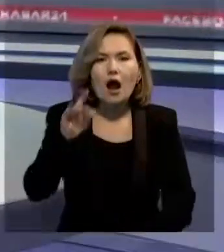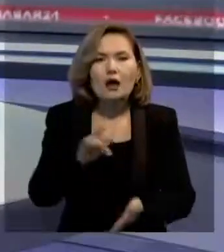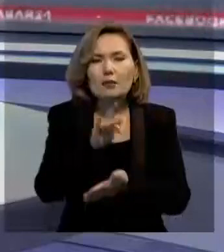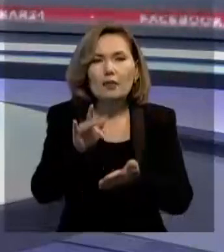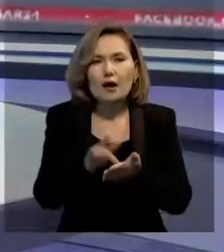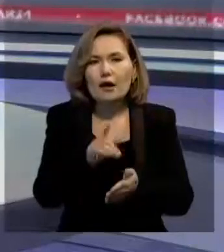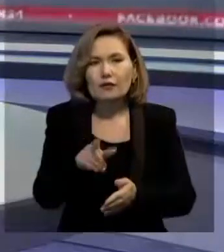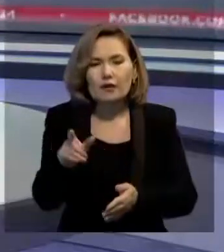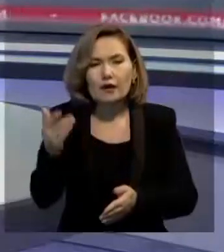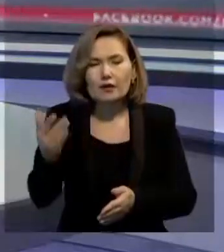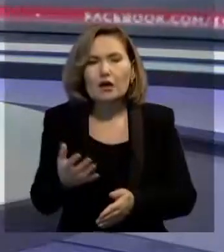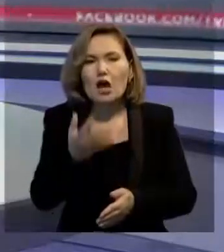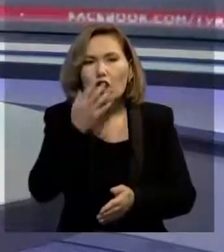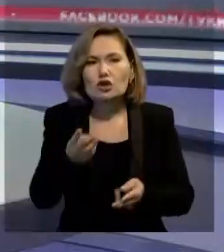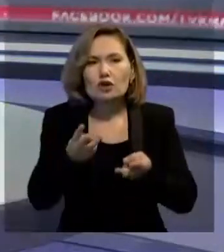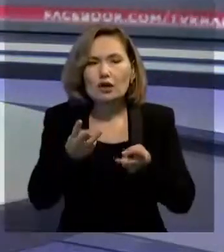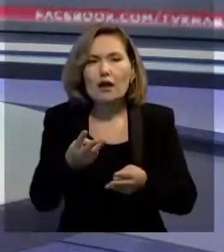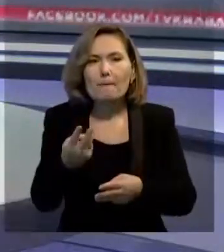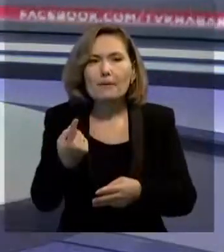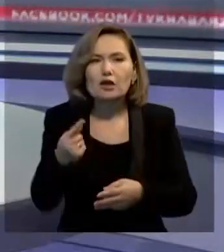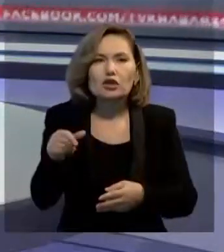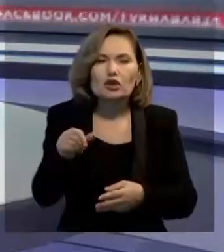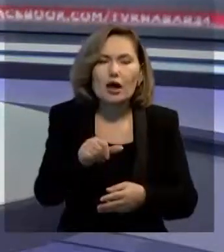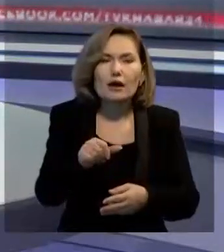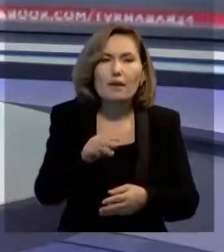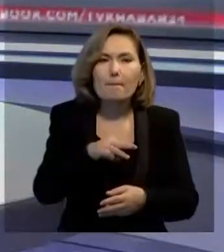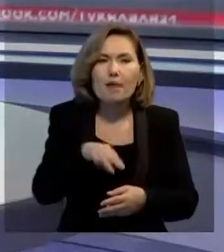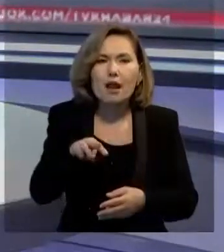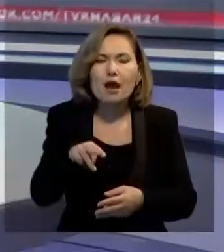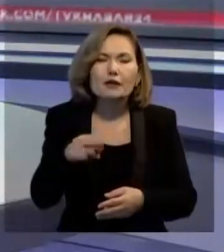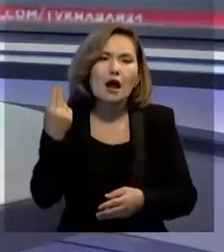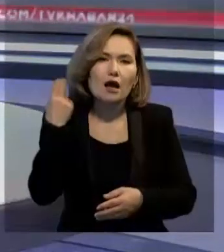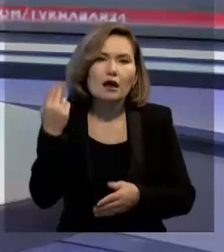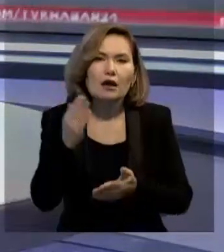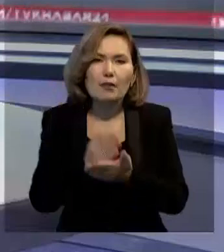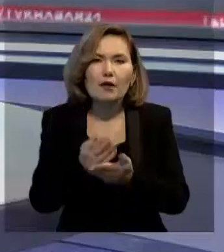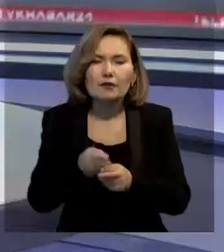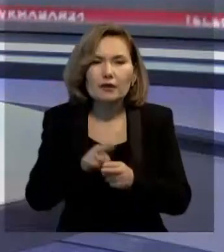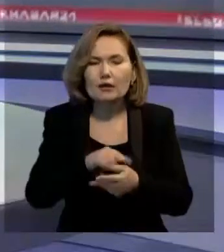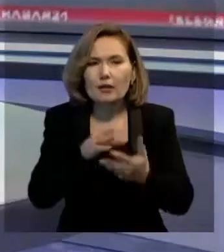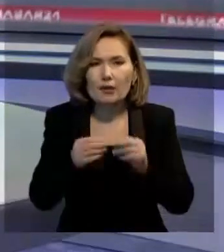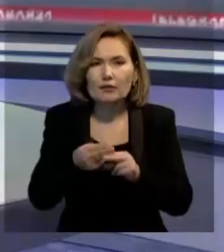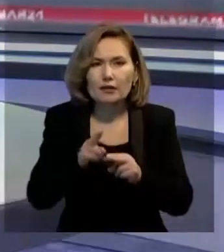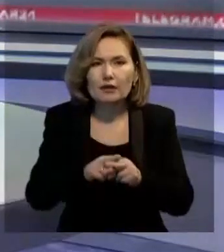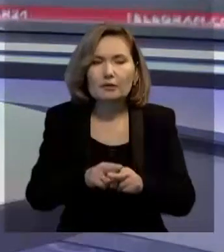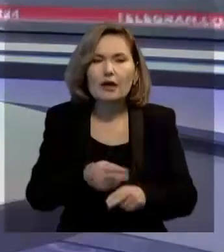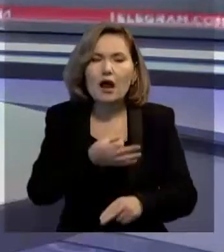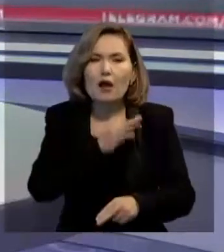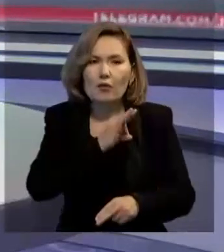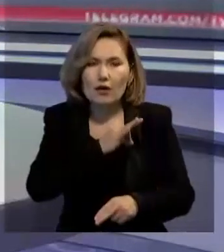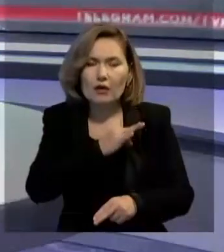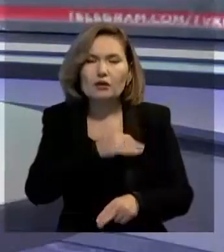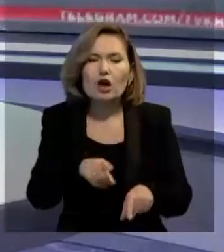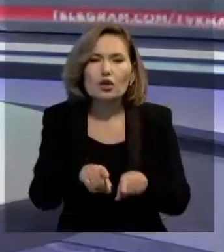Алматылықтар жылуға 1,5 миллиард теңге қарыз, берешегі барлардың қатарында жеке және заңды тұлғалар да